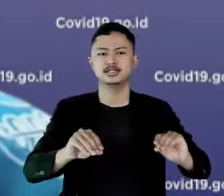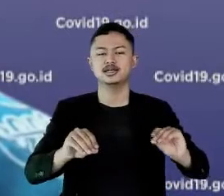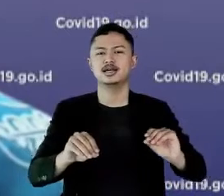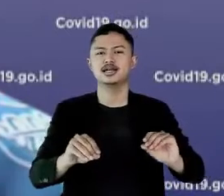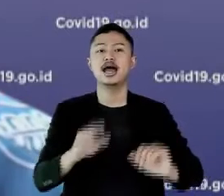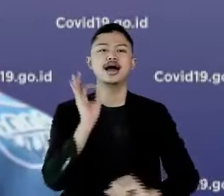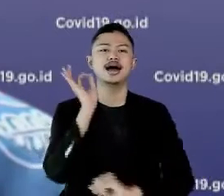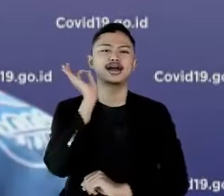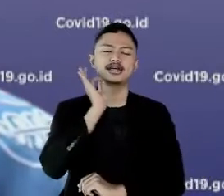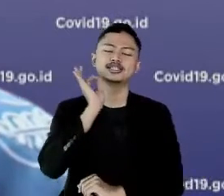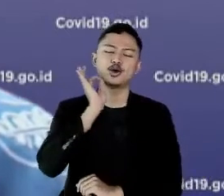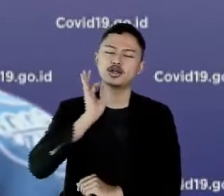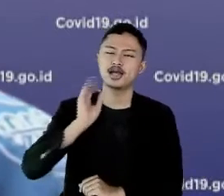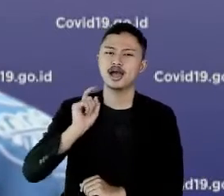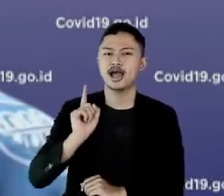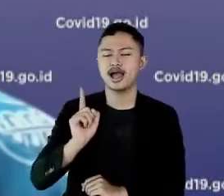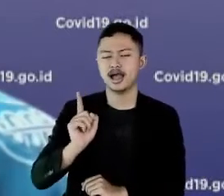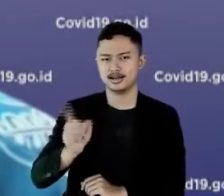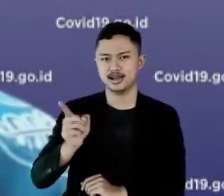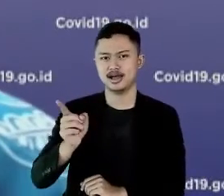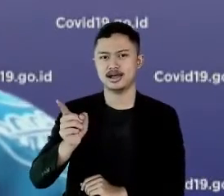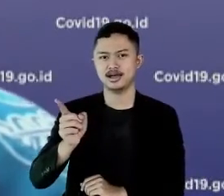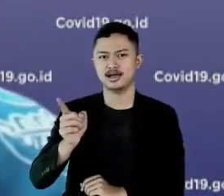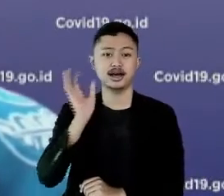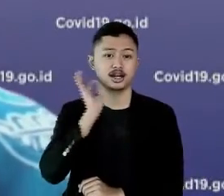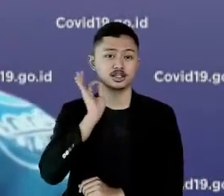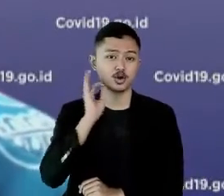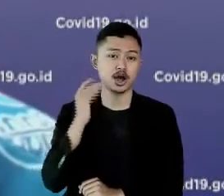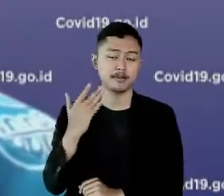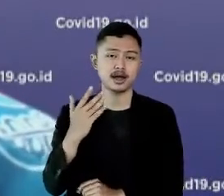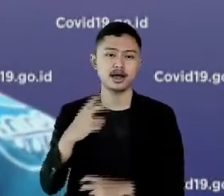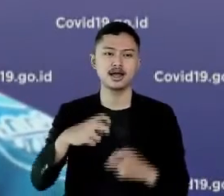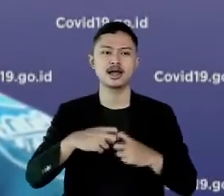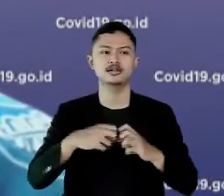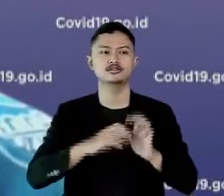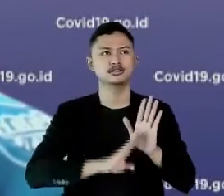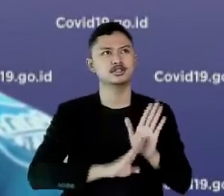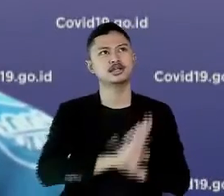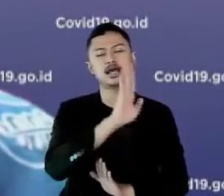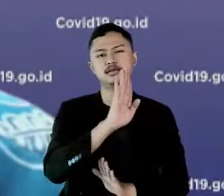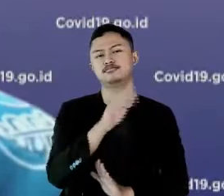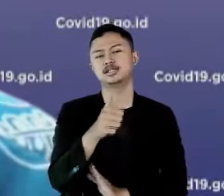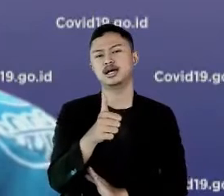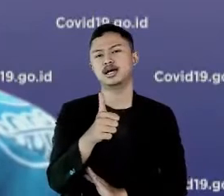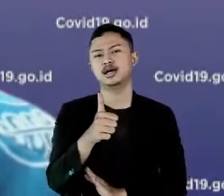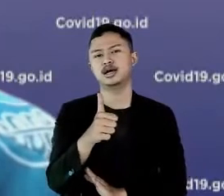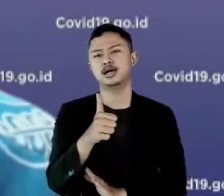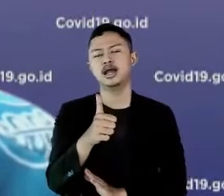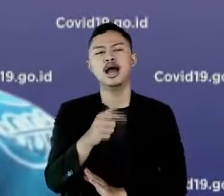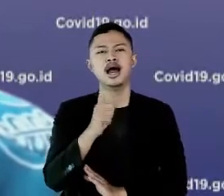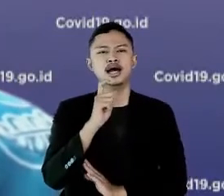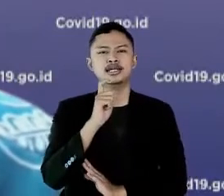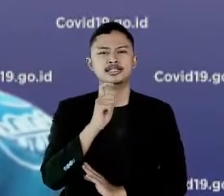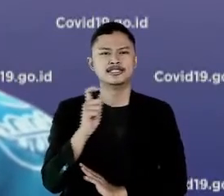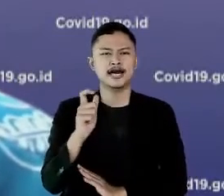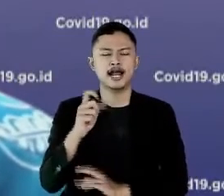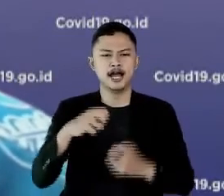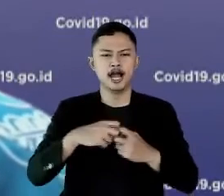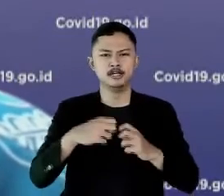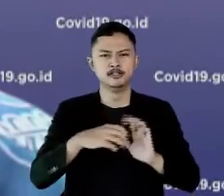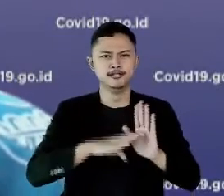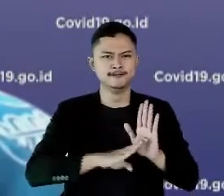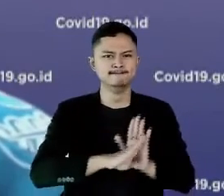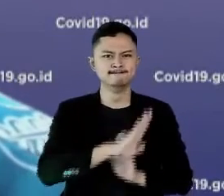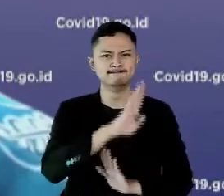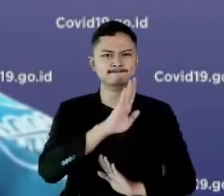masih punya resiko untuk terjadinya peningkatan kasus. Nah, gimana supaya tidak terjadi peningkatan